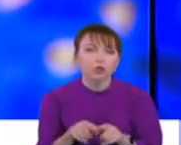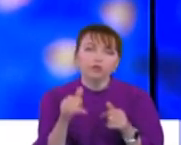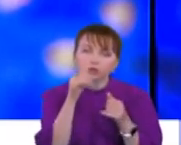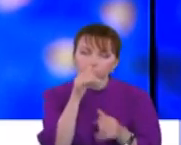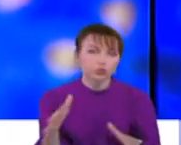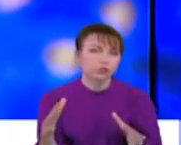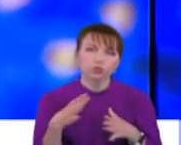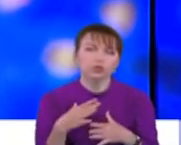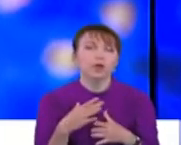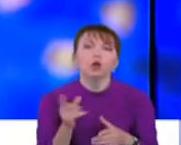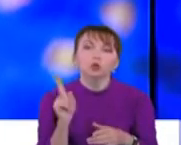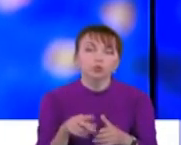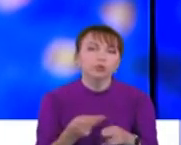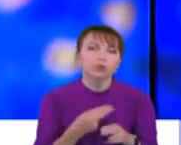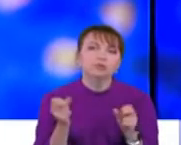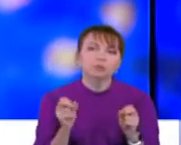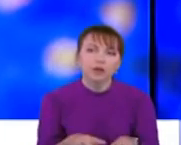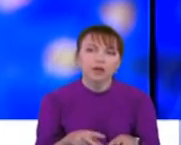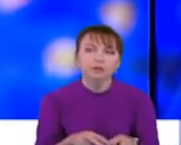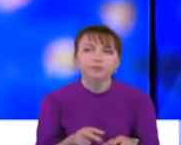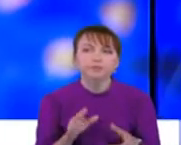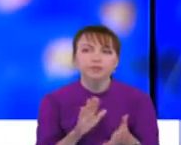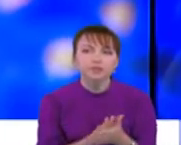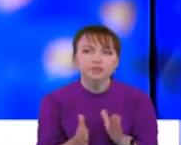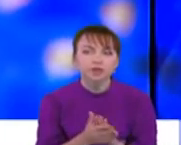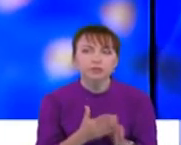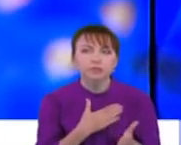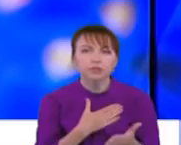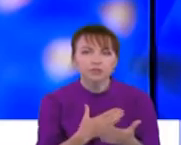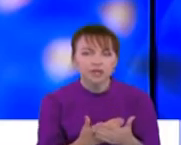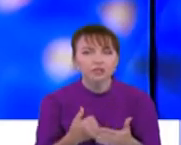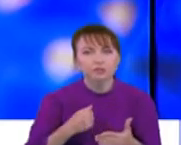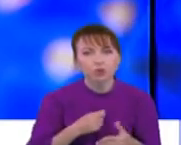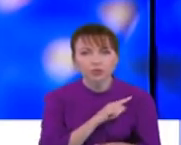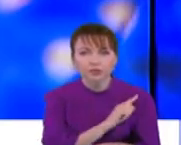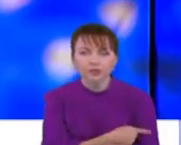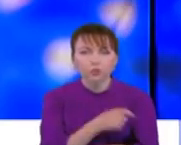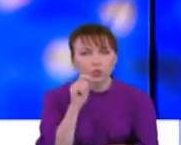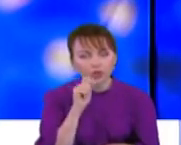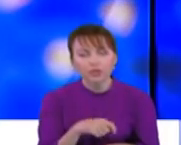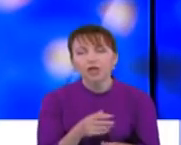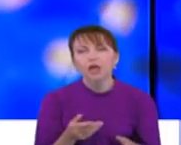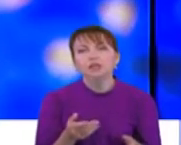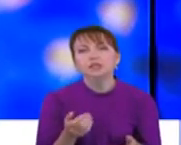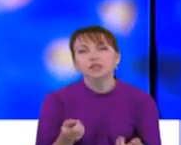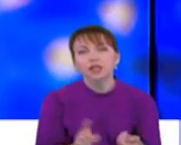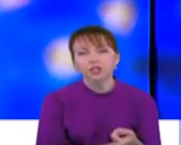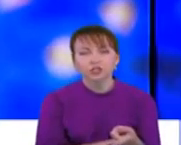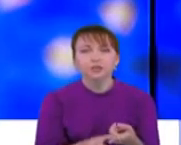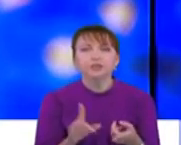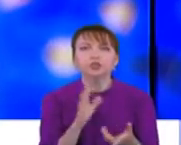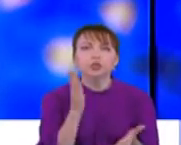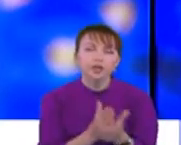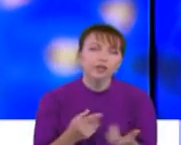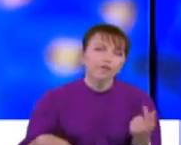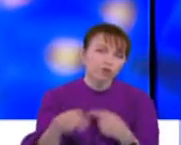бути. Тому безпека, стан, потенціал Збройних сил України, силових структур, він залежить на те, що є